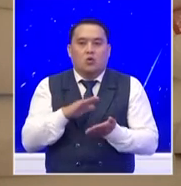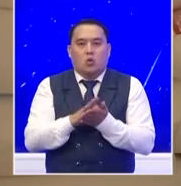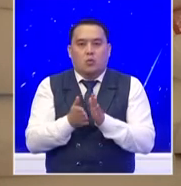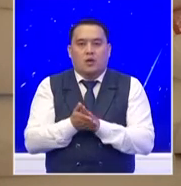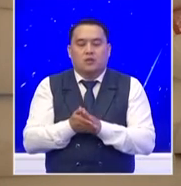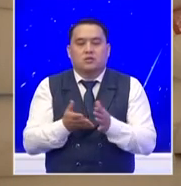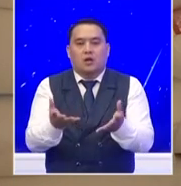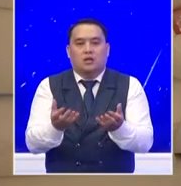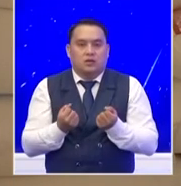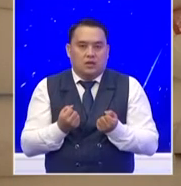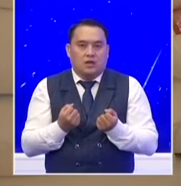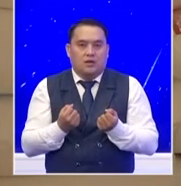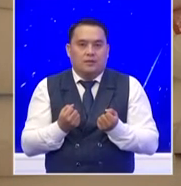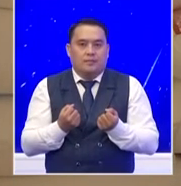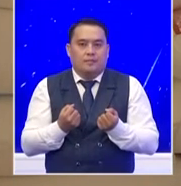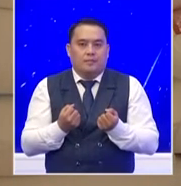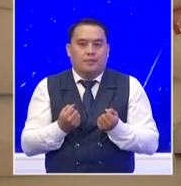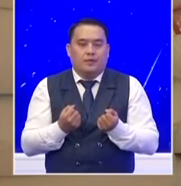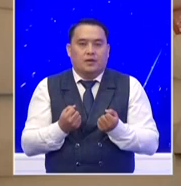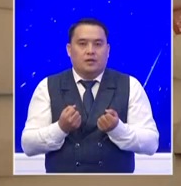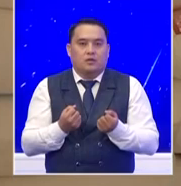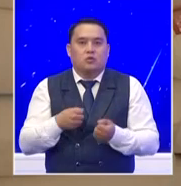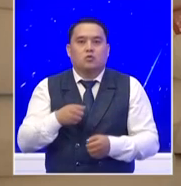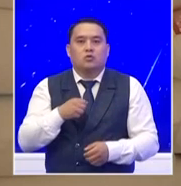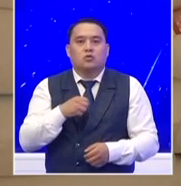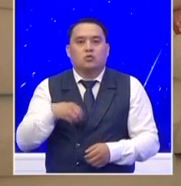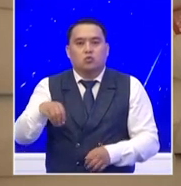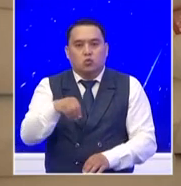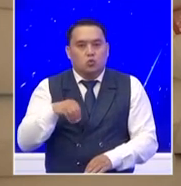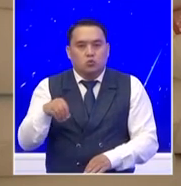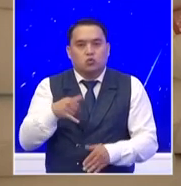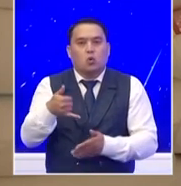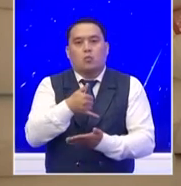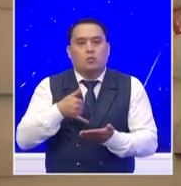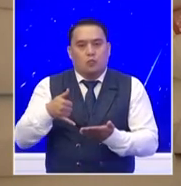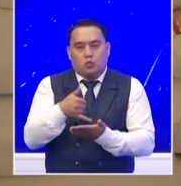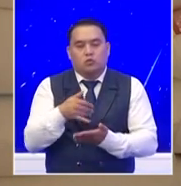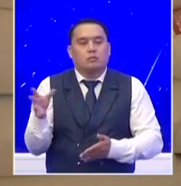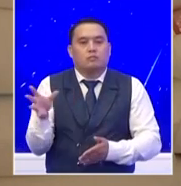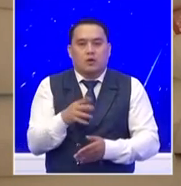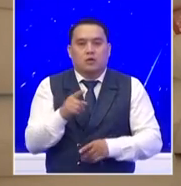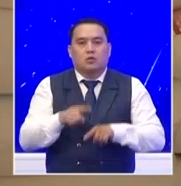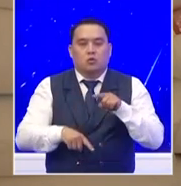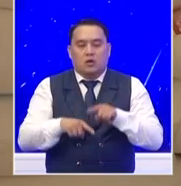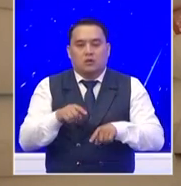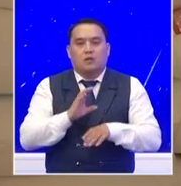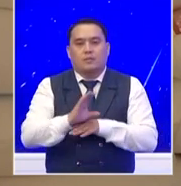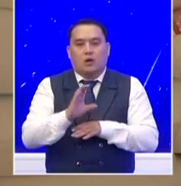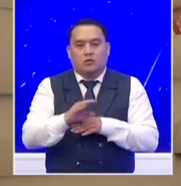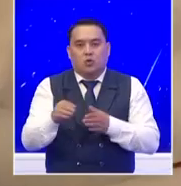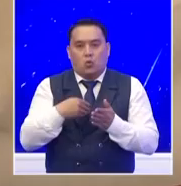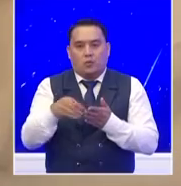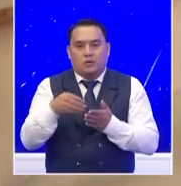шарт жасалды. Сонымен бірге атап өткен тұз да жаңағы сұйық май да осы отандық өндірушілерден сатып